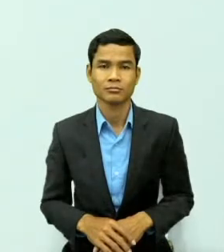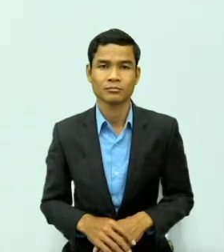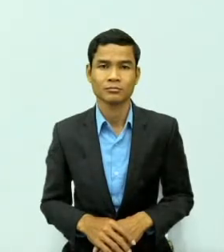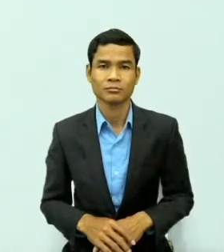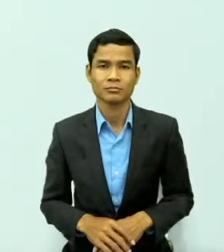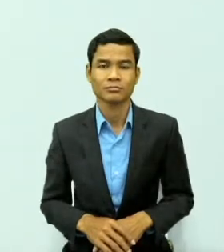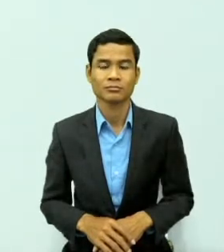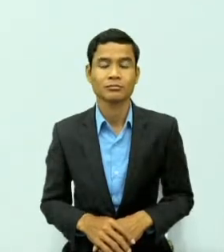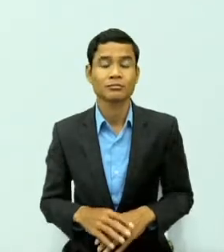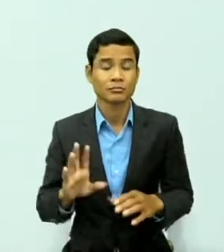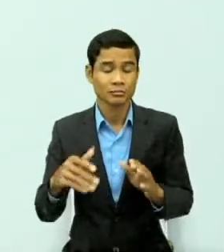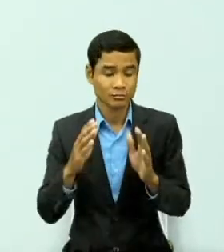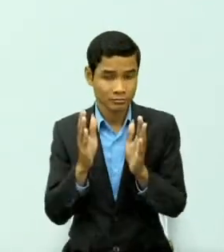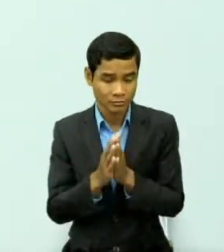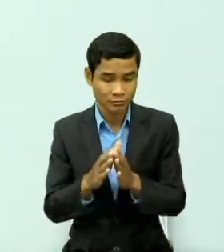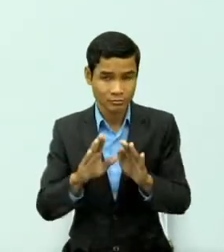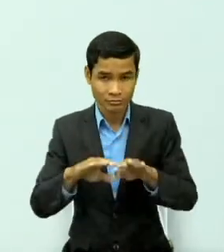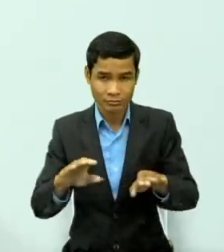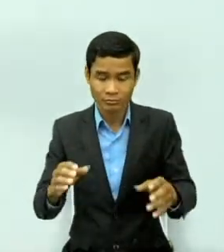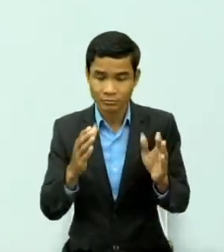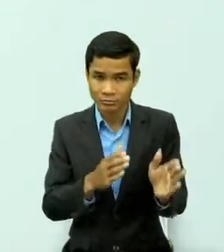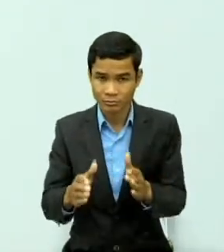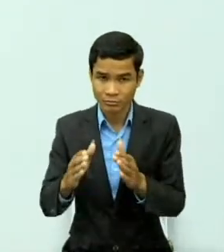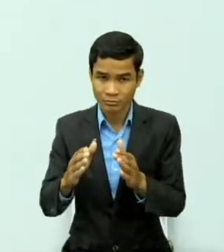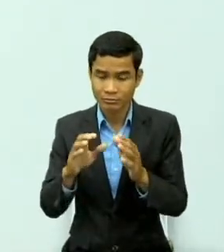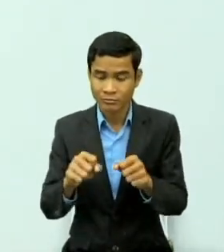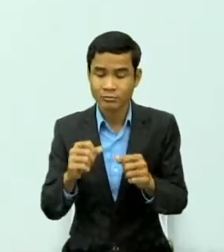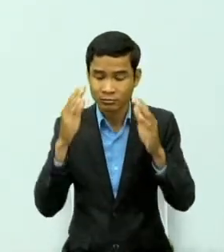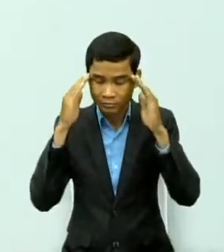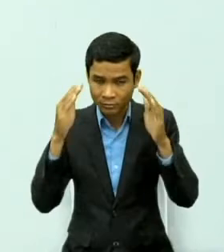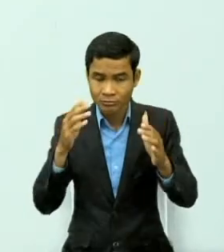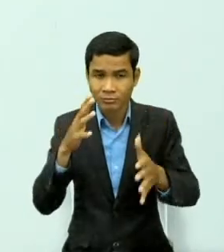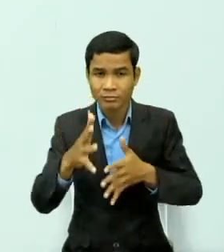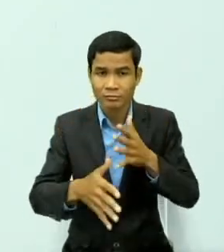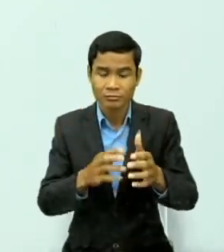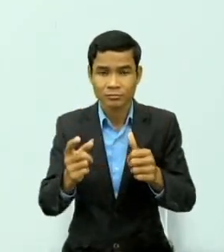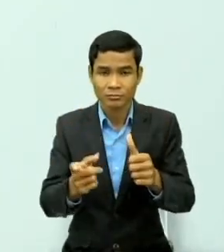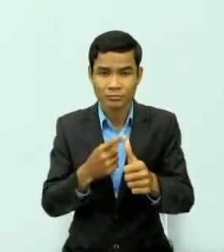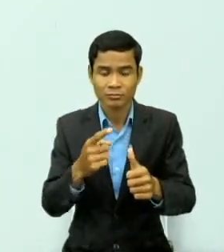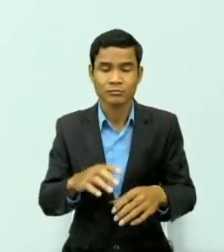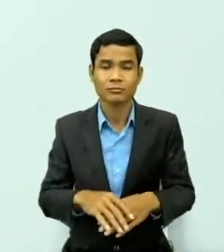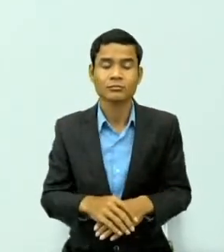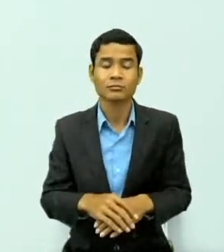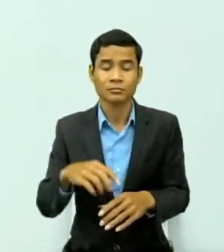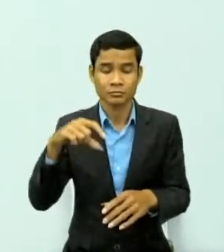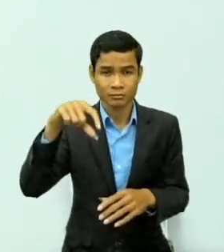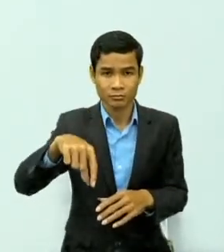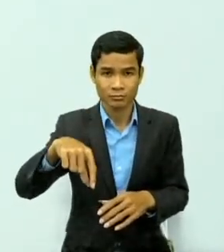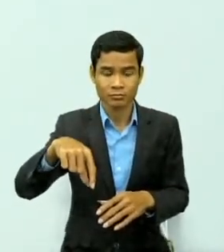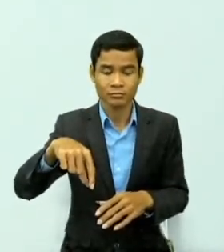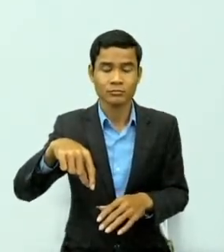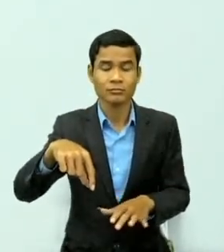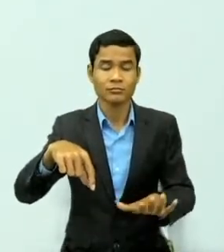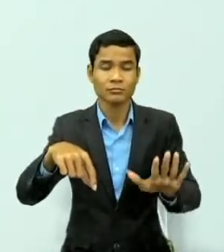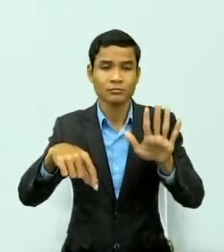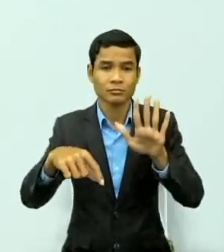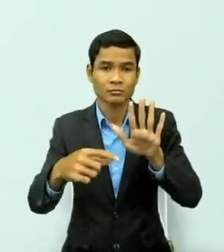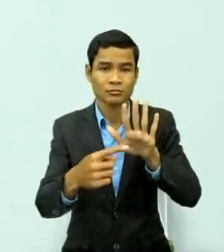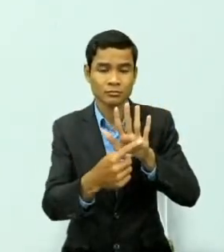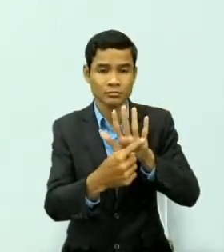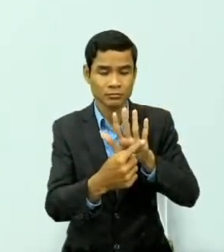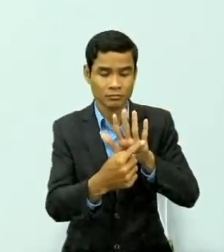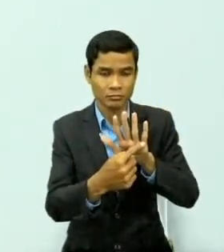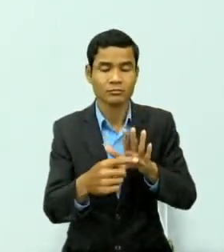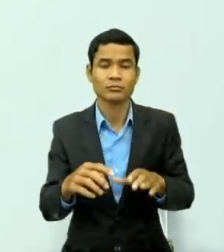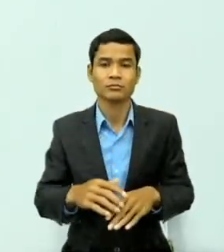ចាអរគុណកូនឥឡូវកូនកូនត្រៀមស្ដាប់អ្នកគ្រូអានសិនណាចាកអឺ